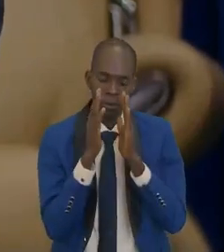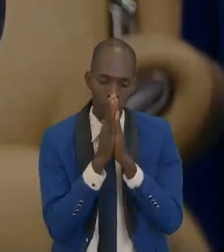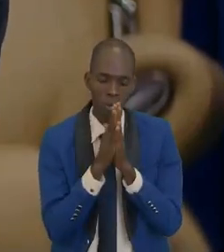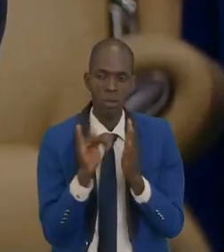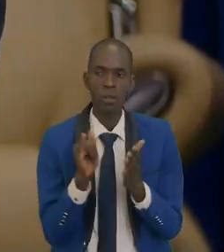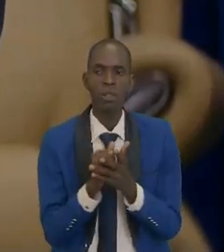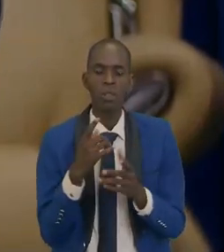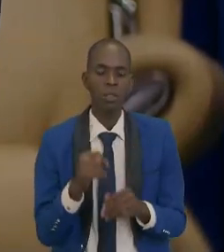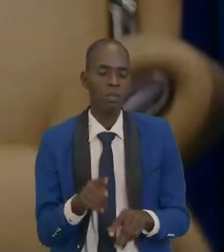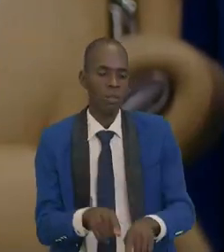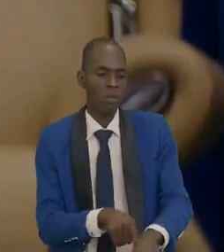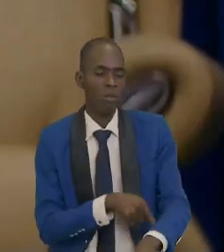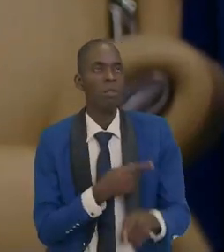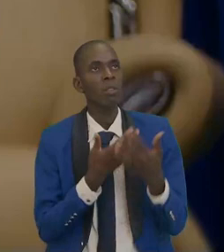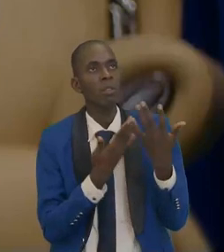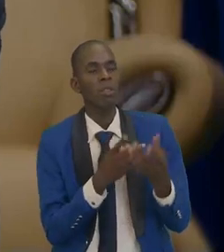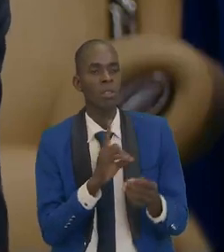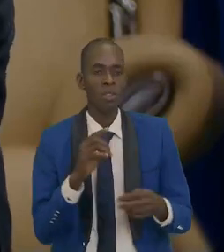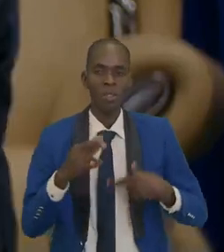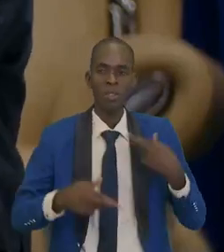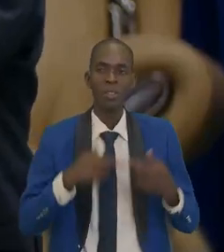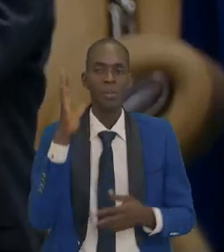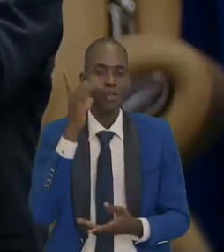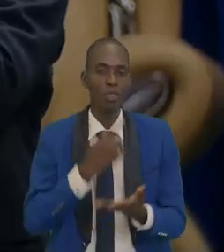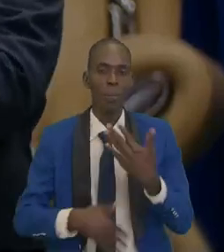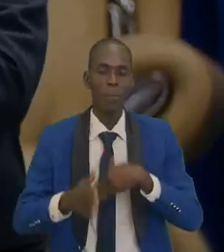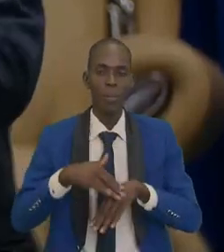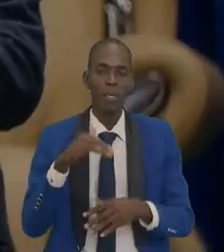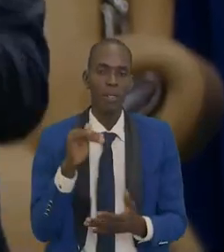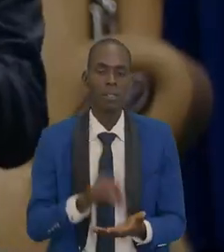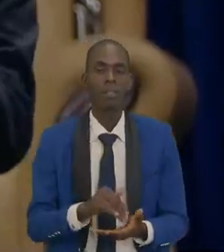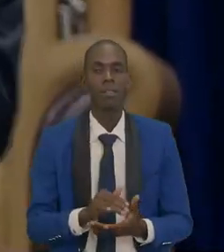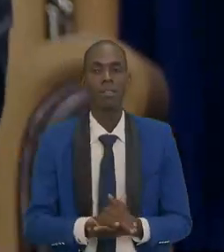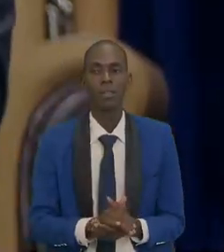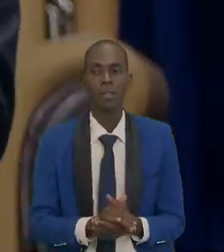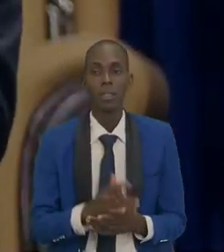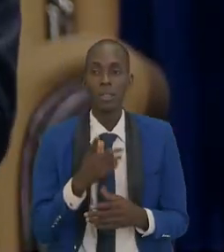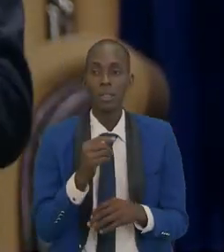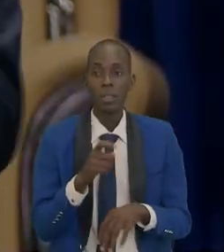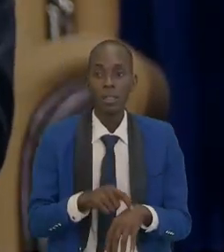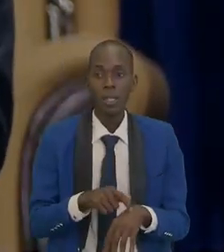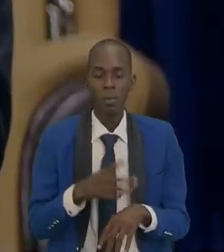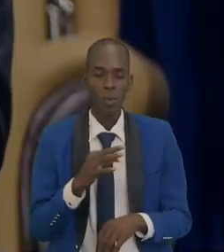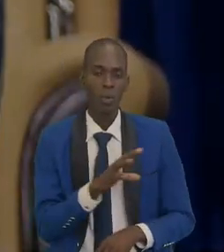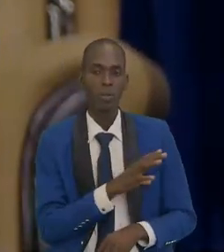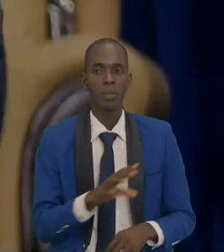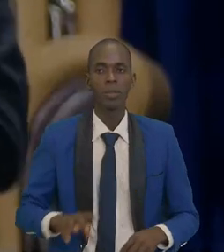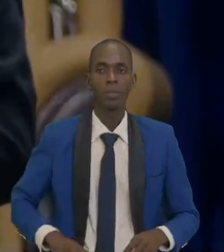que le réveil longtemps attendu revienne une fois encore au temps de